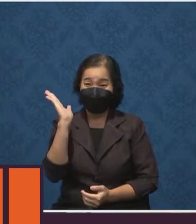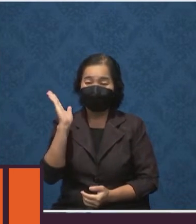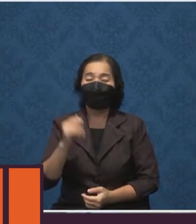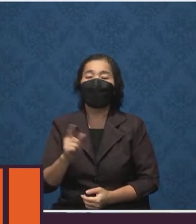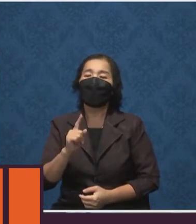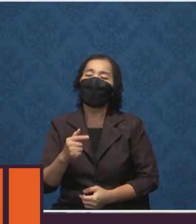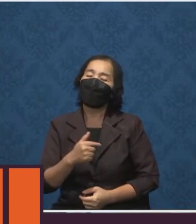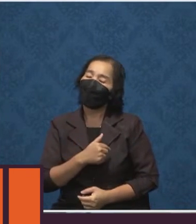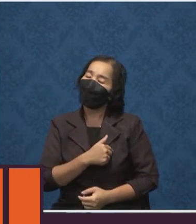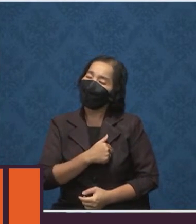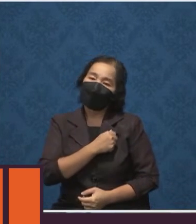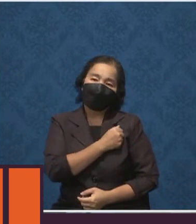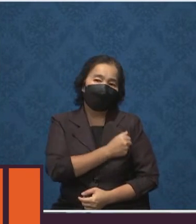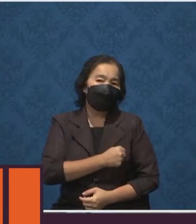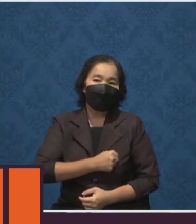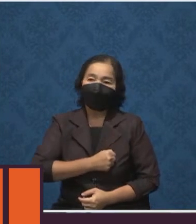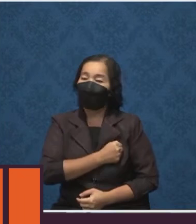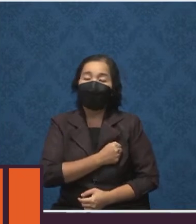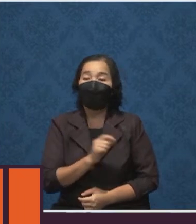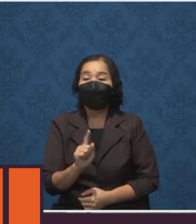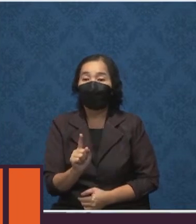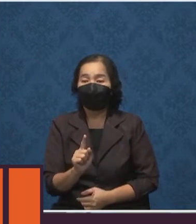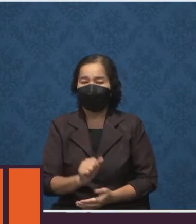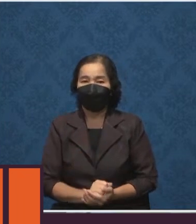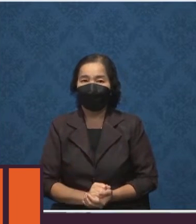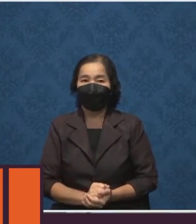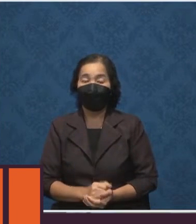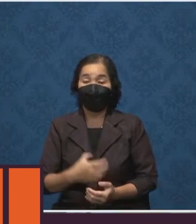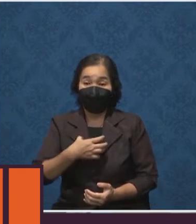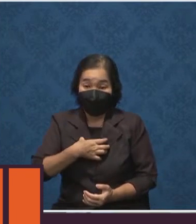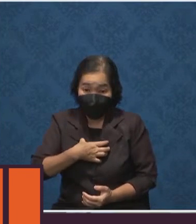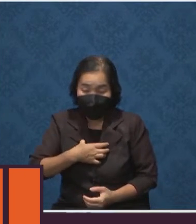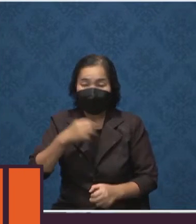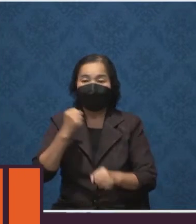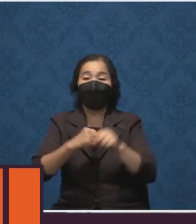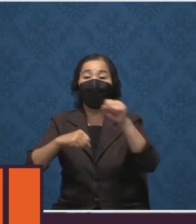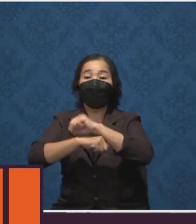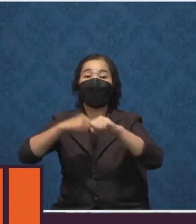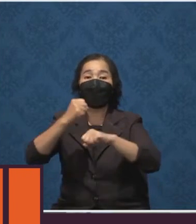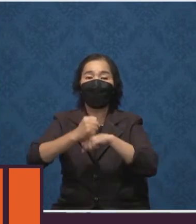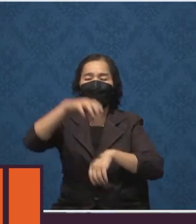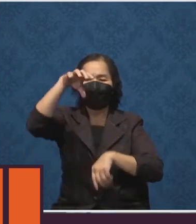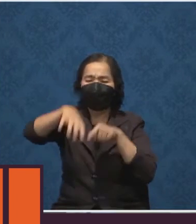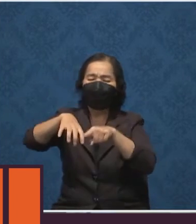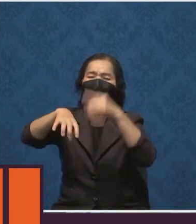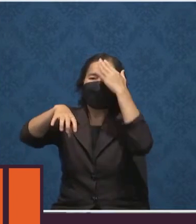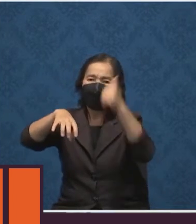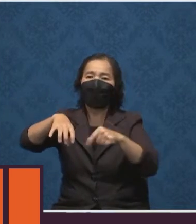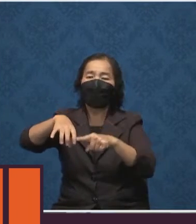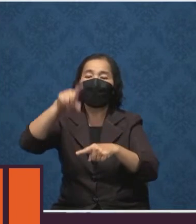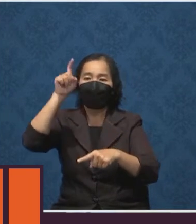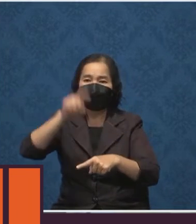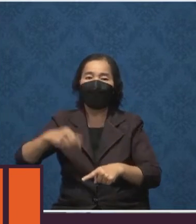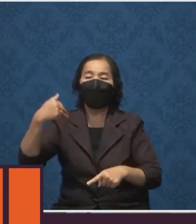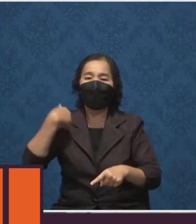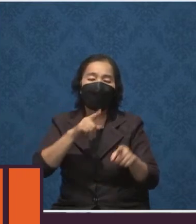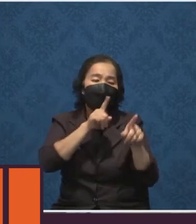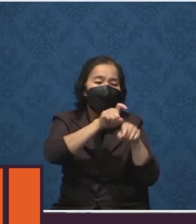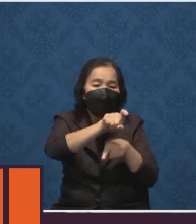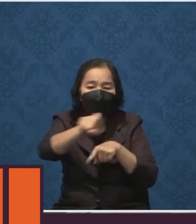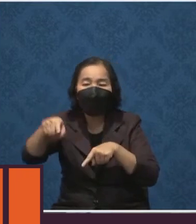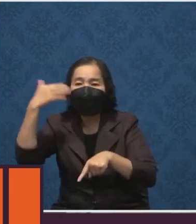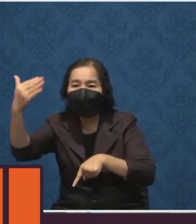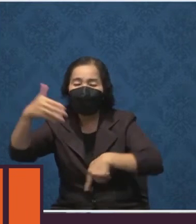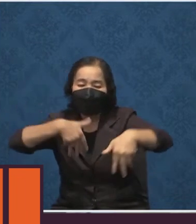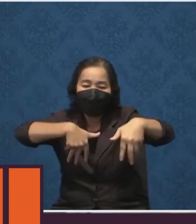สุดได้มาทานคือจะสรางตึกจะมาสรางอะไรตรนี้มันต้องมี EIAคือผล